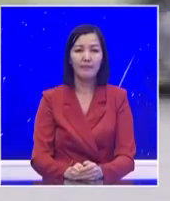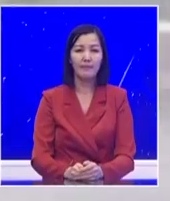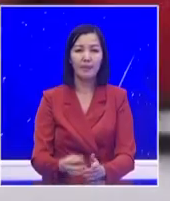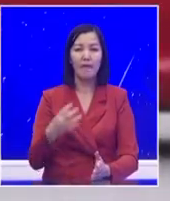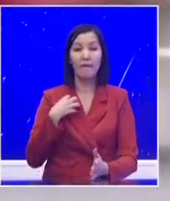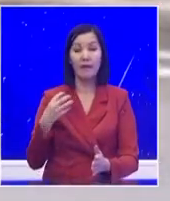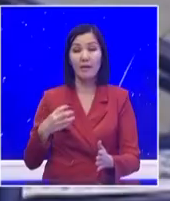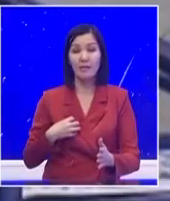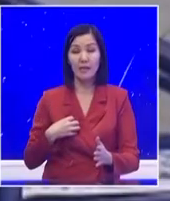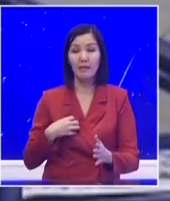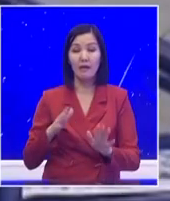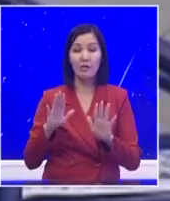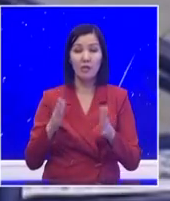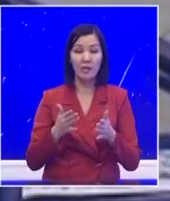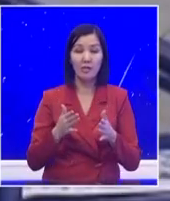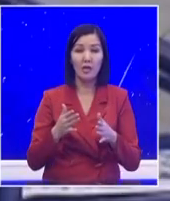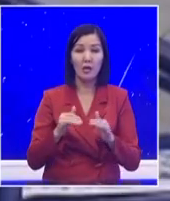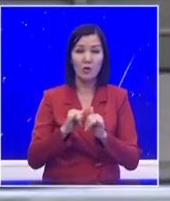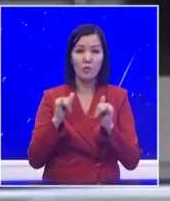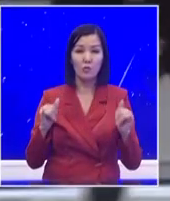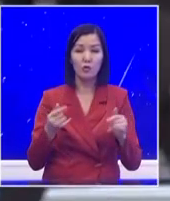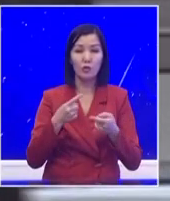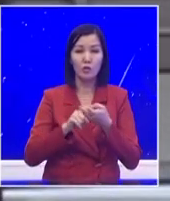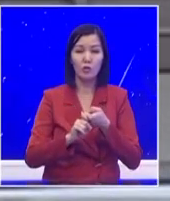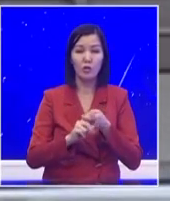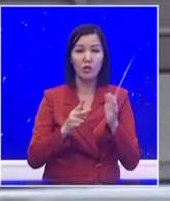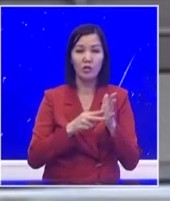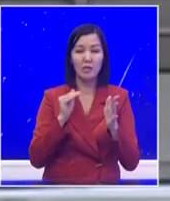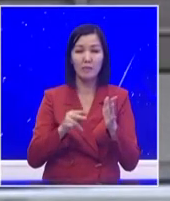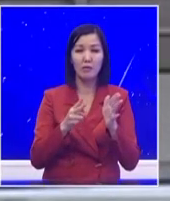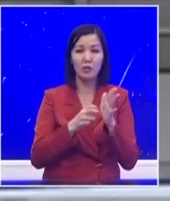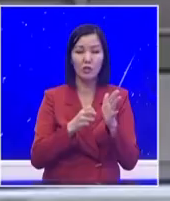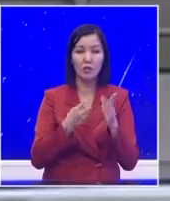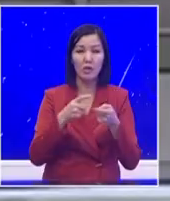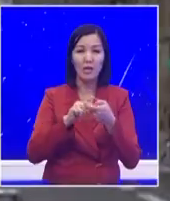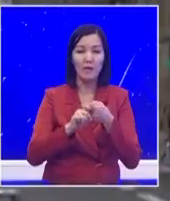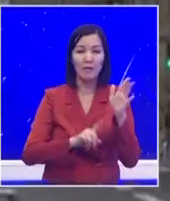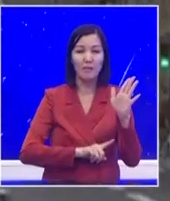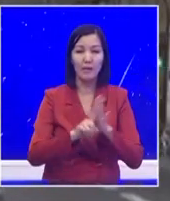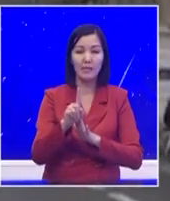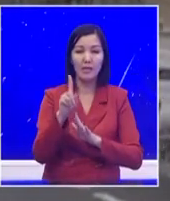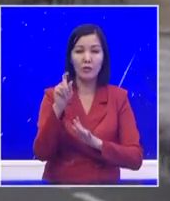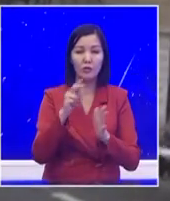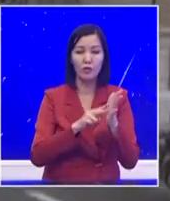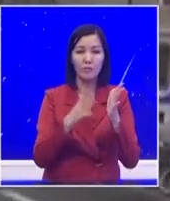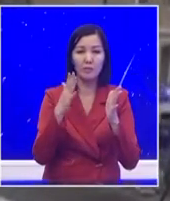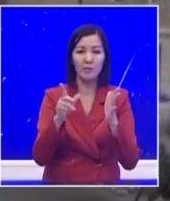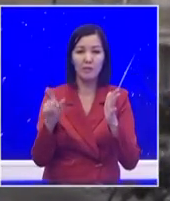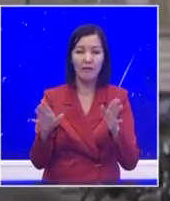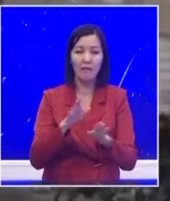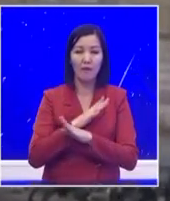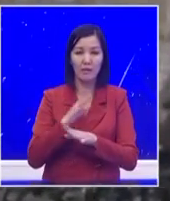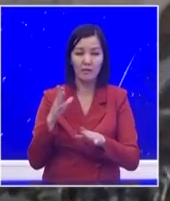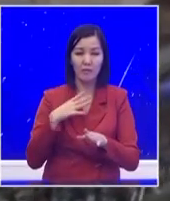Францияда жағдай ушықты. Бүгінде дертті жұқтырғандар саны 7700-ден асты. Эпидемия басталғалы 175 тұрғын көз жұмған.